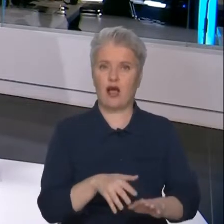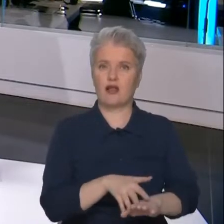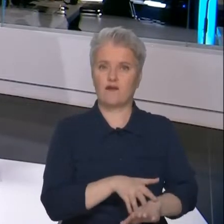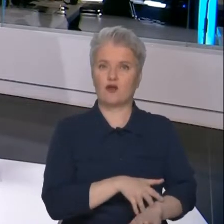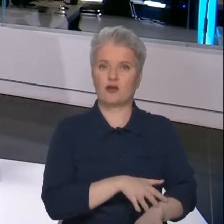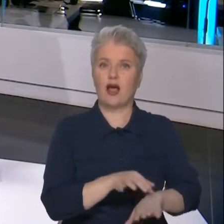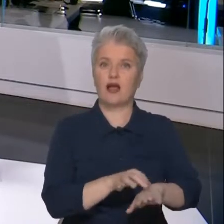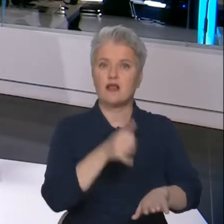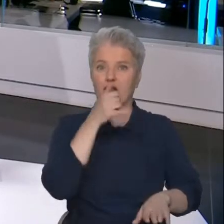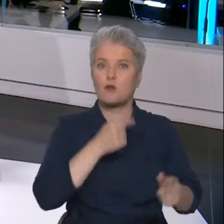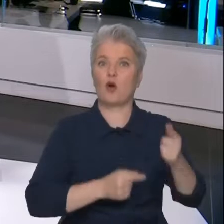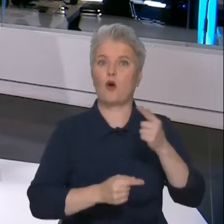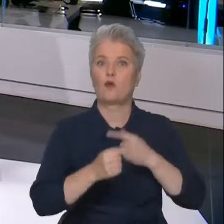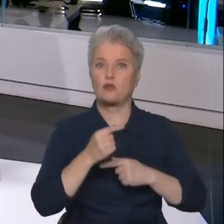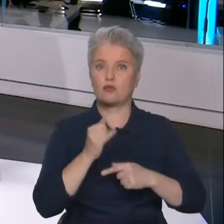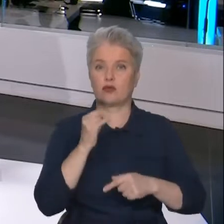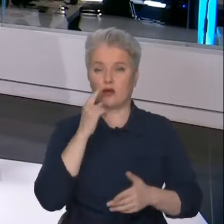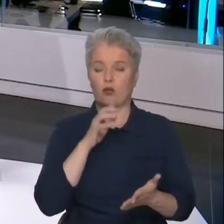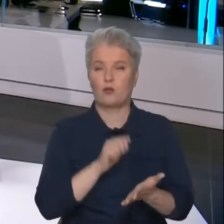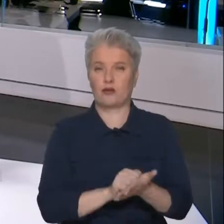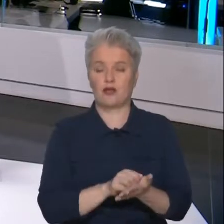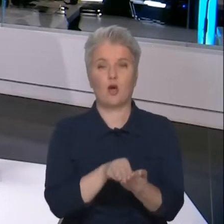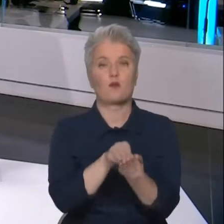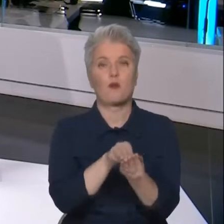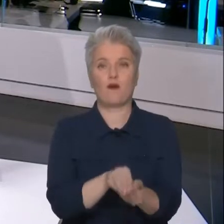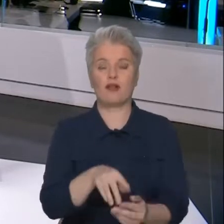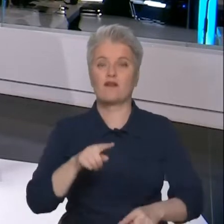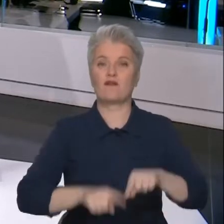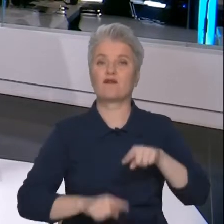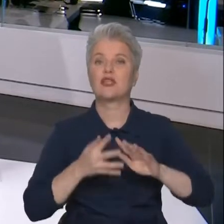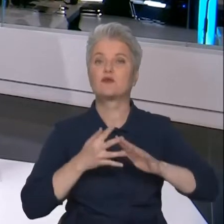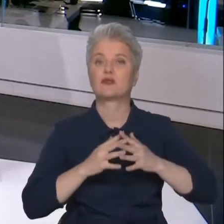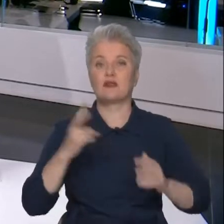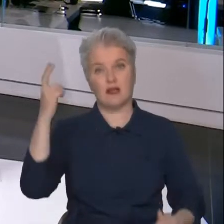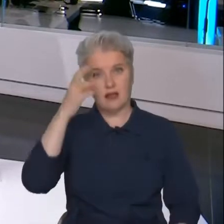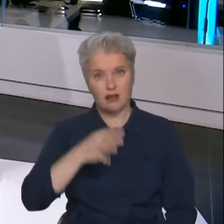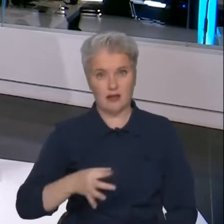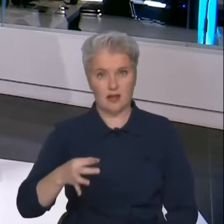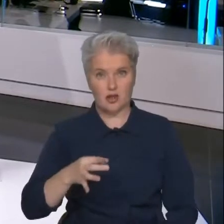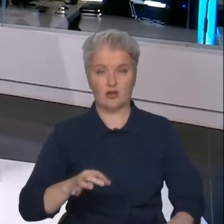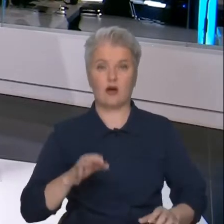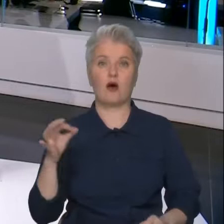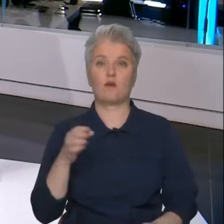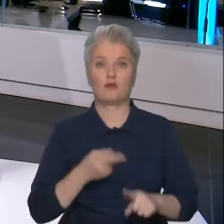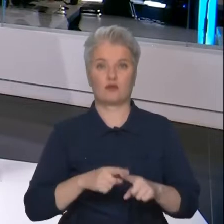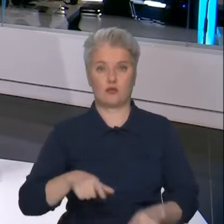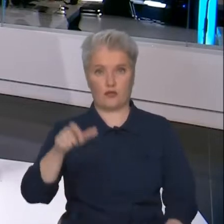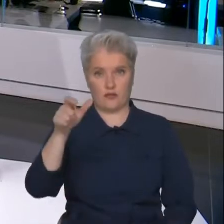не могли повернути, а потім і упізнати. Поховали військового у рідному селі на Київщині. Історію воїна розкажемо далі.